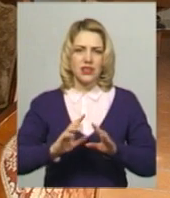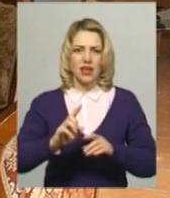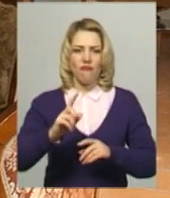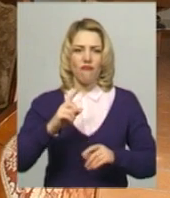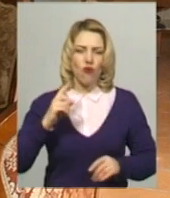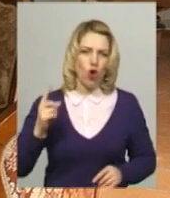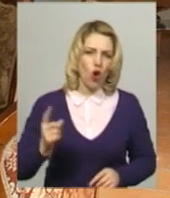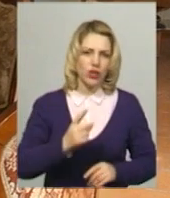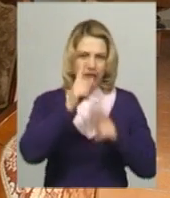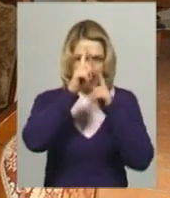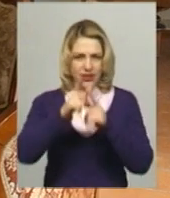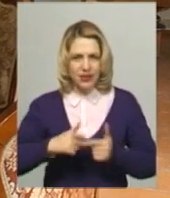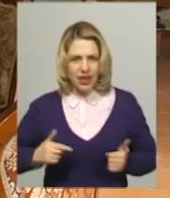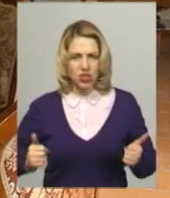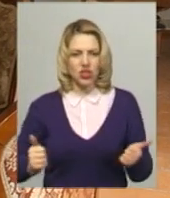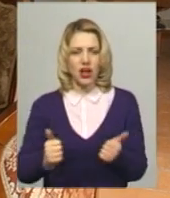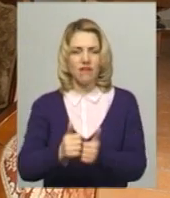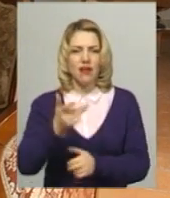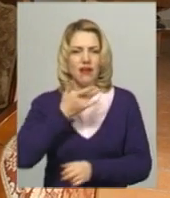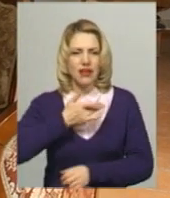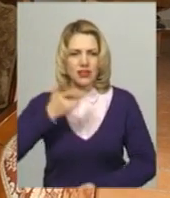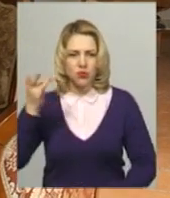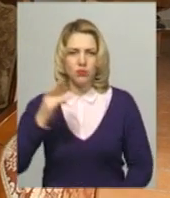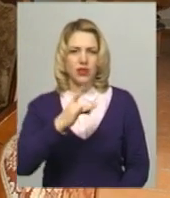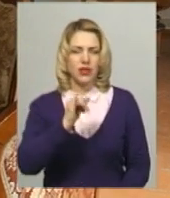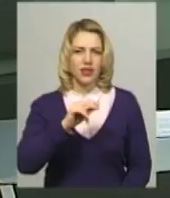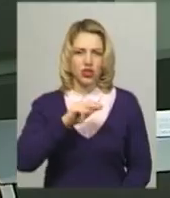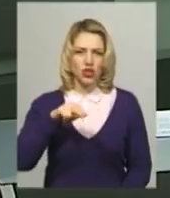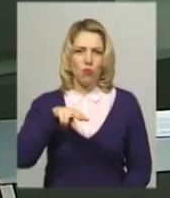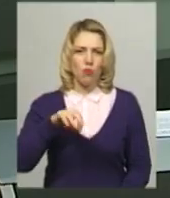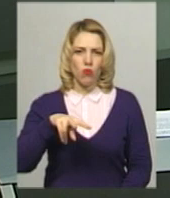створенні в одній державі, тобто Республіка Річ Посполита.